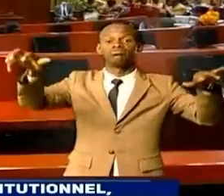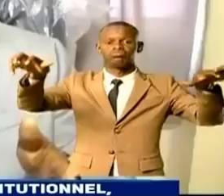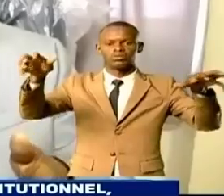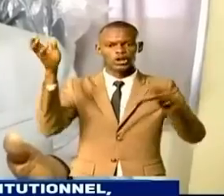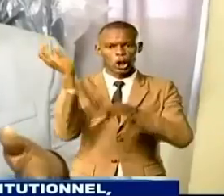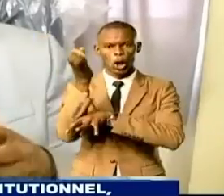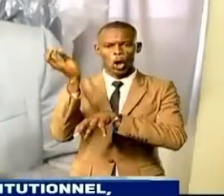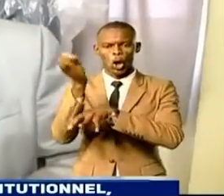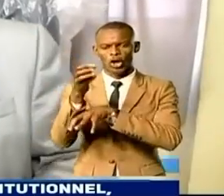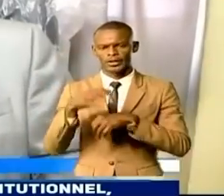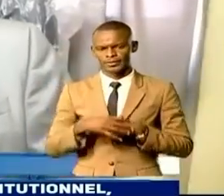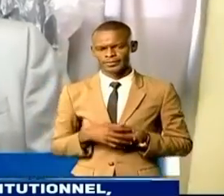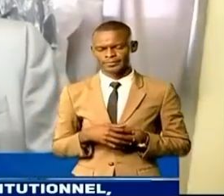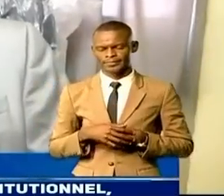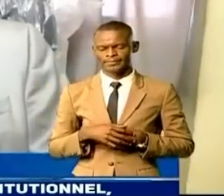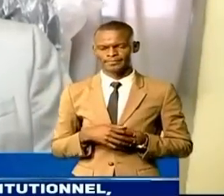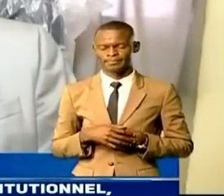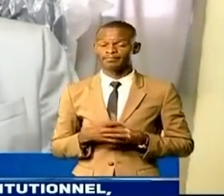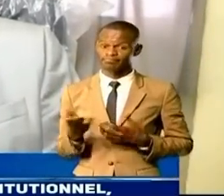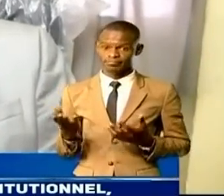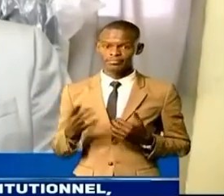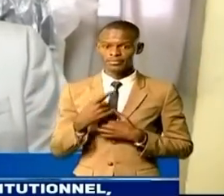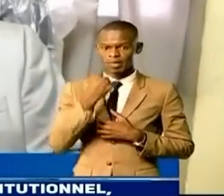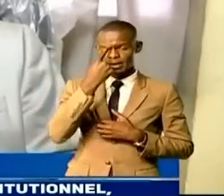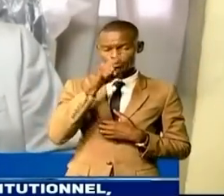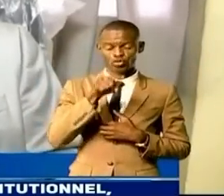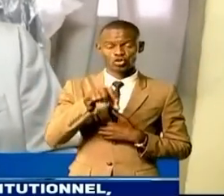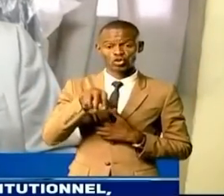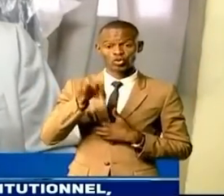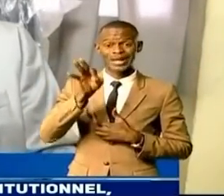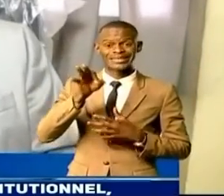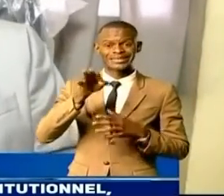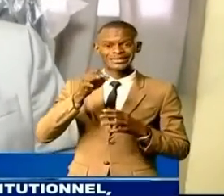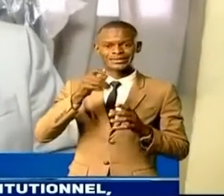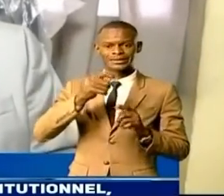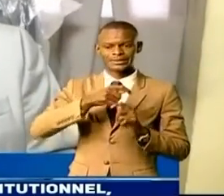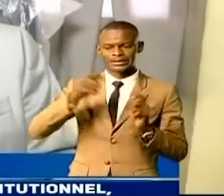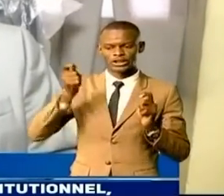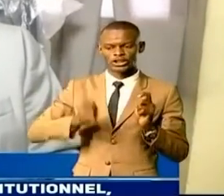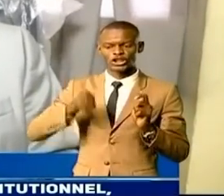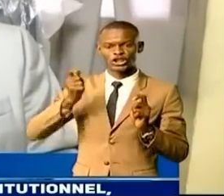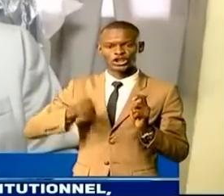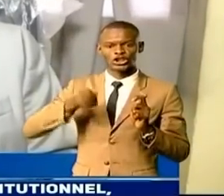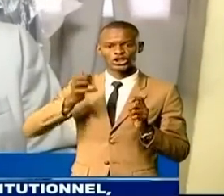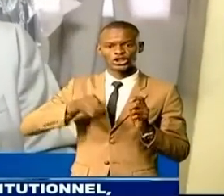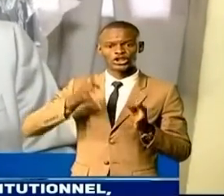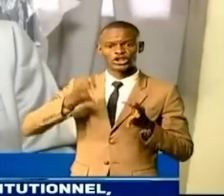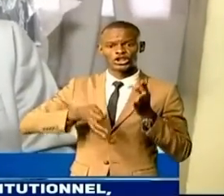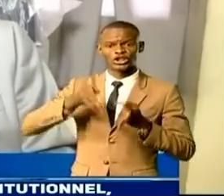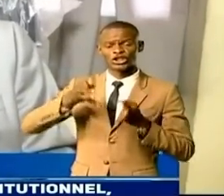Matadinenga. La question d'un choix d'un juge constitutionnel n'est pas une mécanique. C'est donc